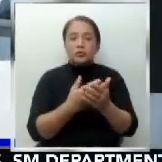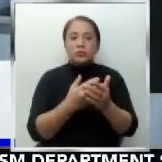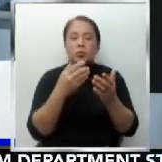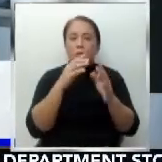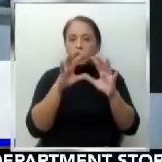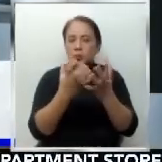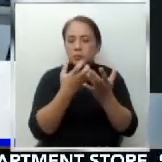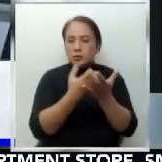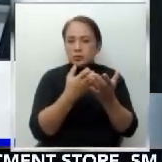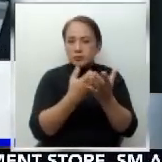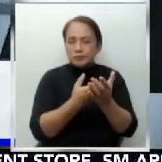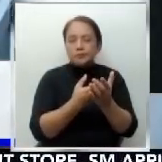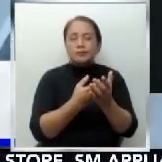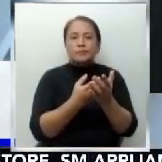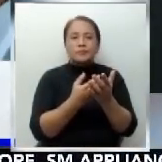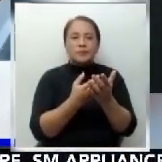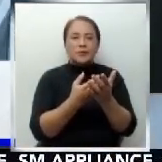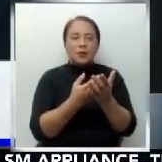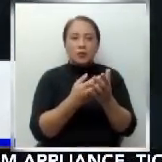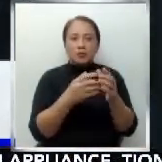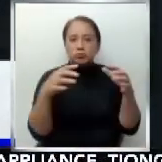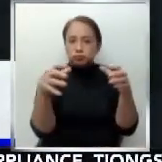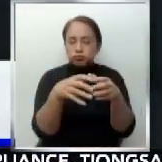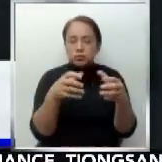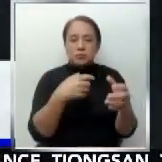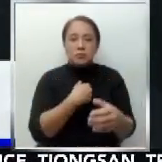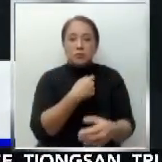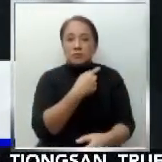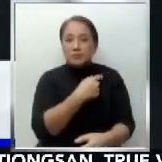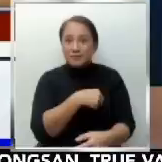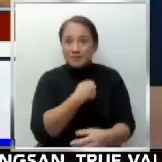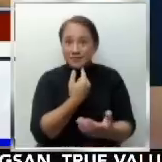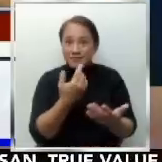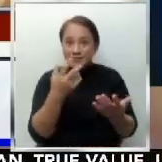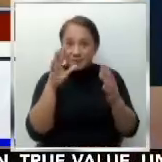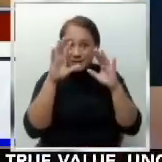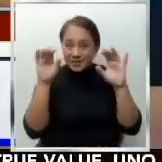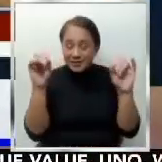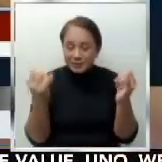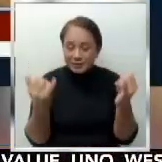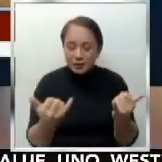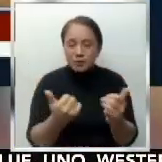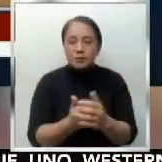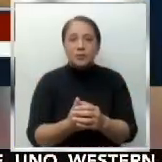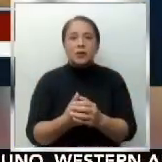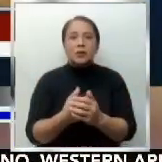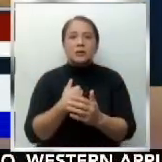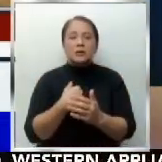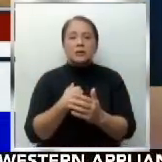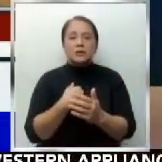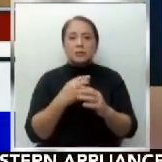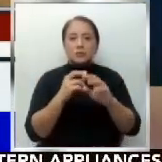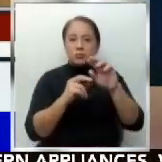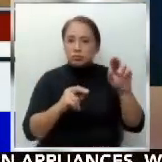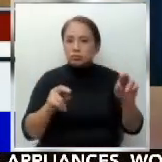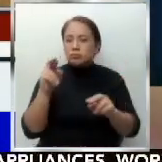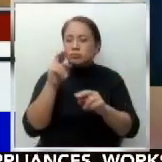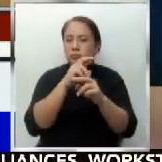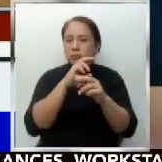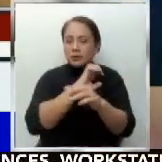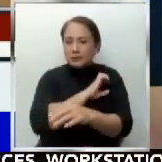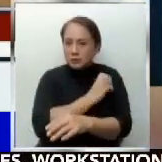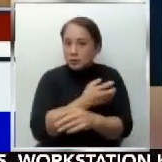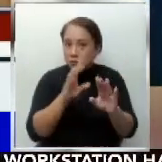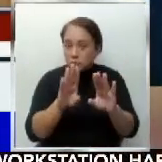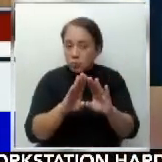Pangulo para ibida ng Pilipinas ang mas maluwag na pamumuhunan sa bansa. Yung renewable energy sector that's already open, tapos yung